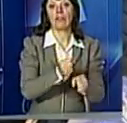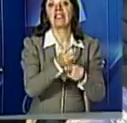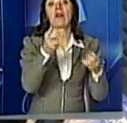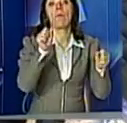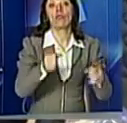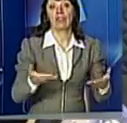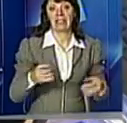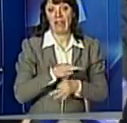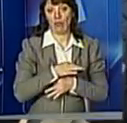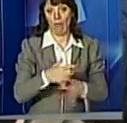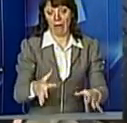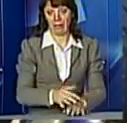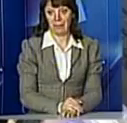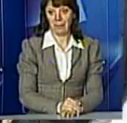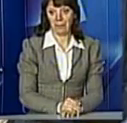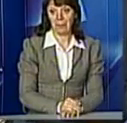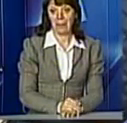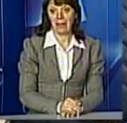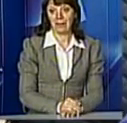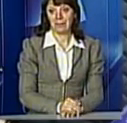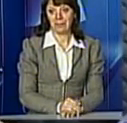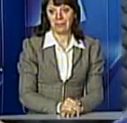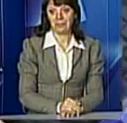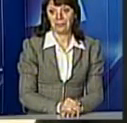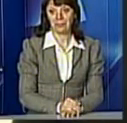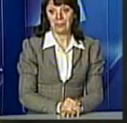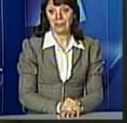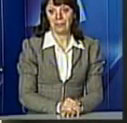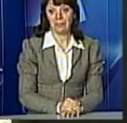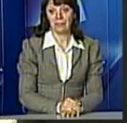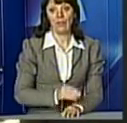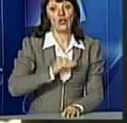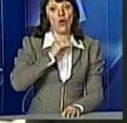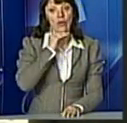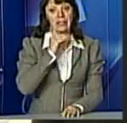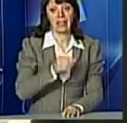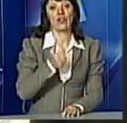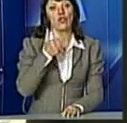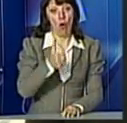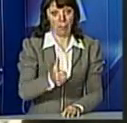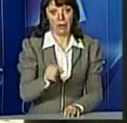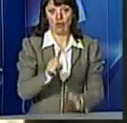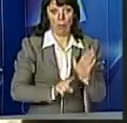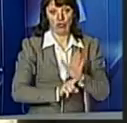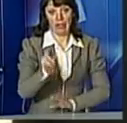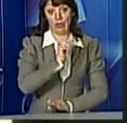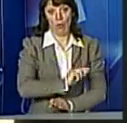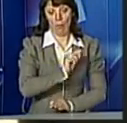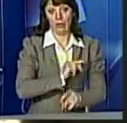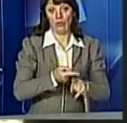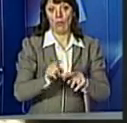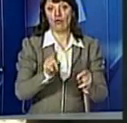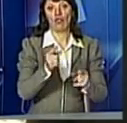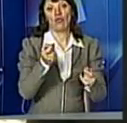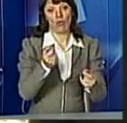можна святкувати вже забагато трохи тих свят досить навіть добре що почалася робота тому що